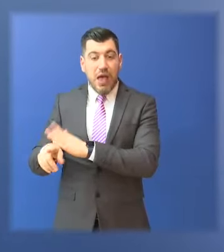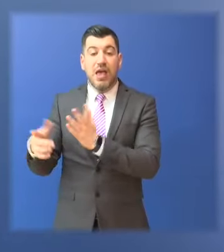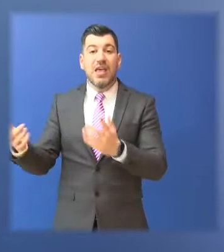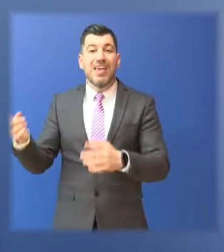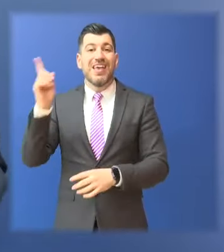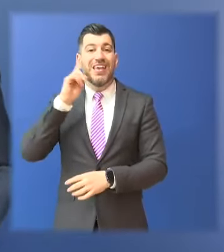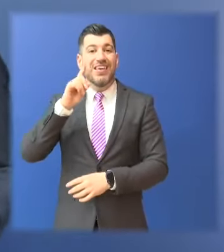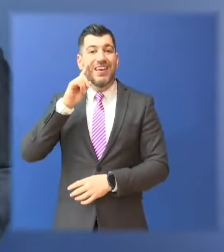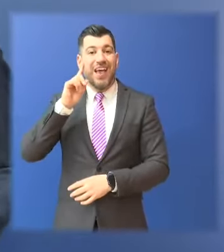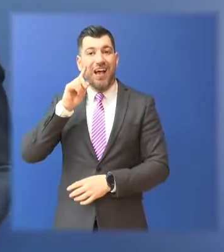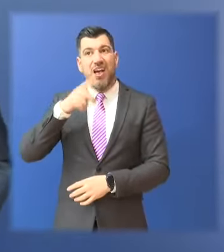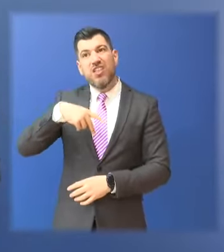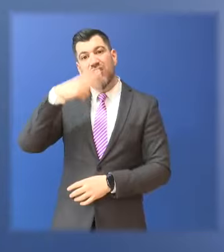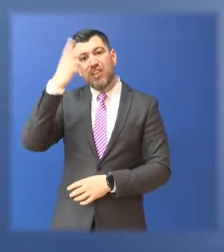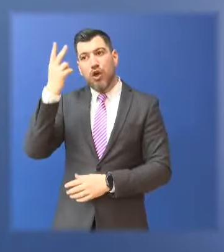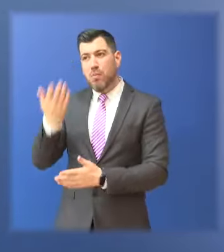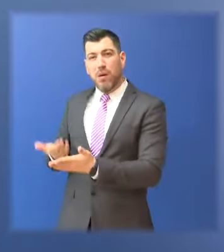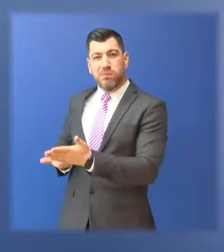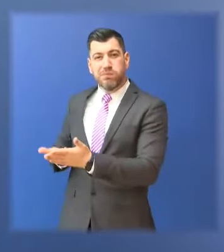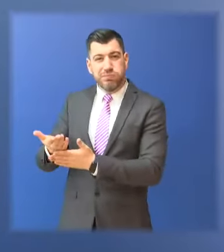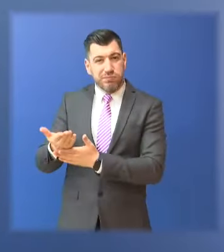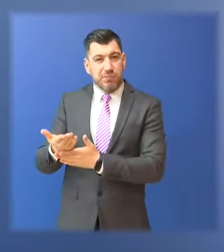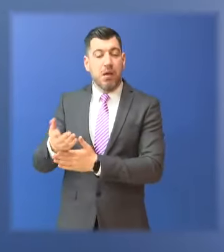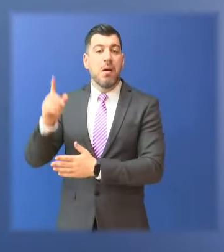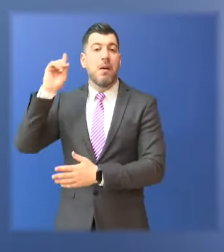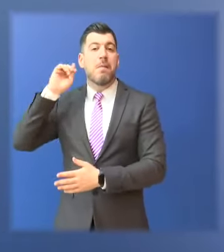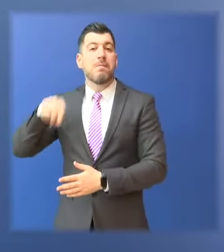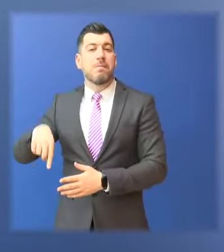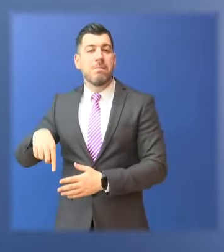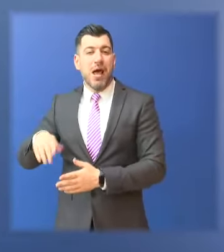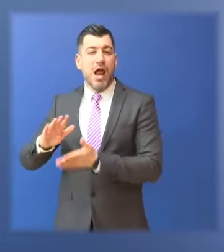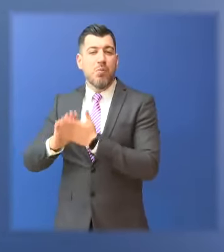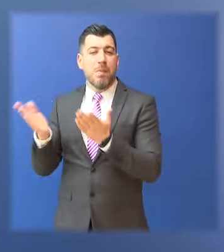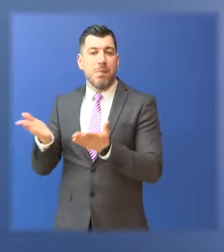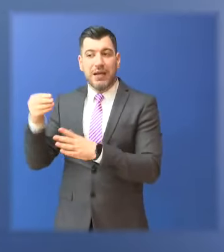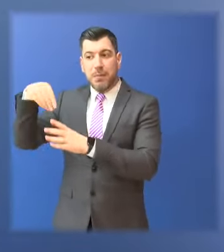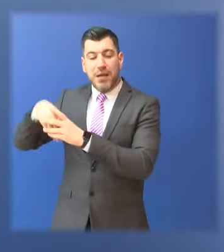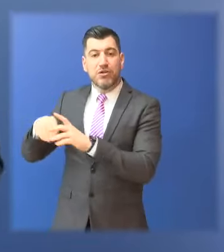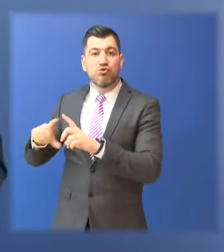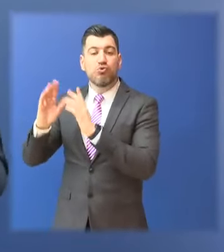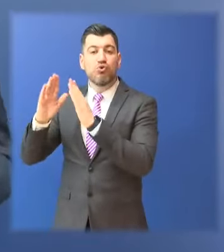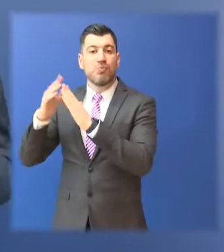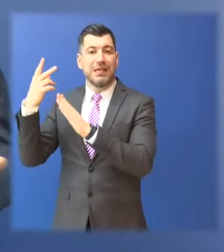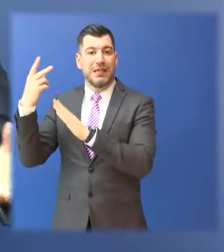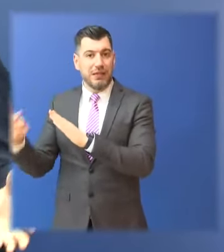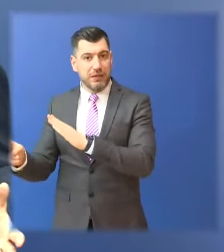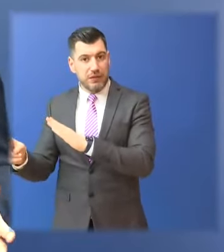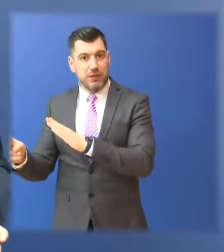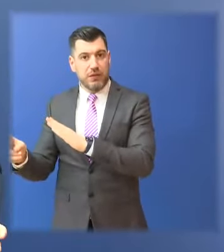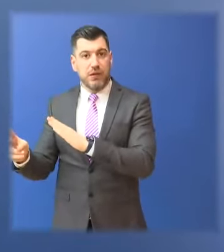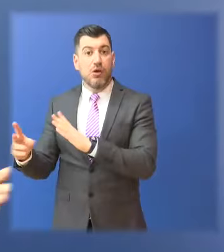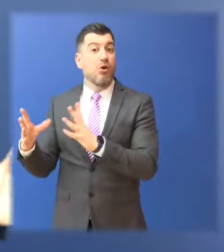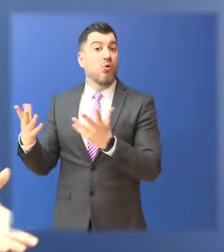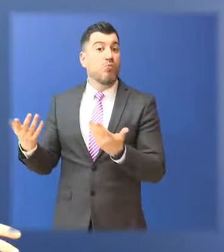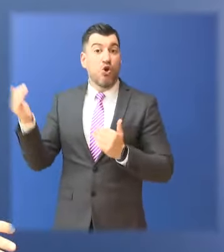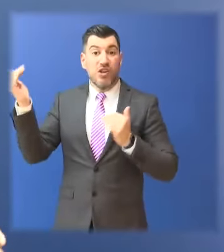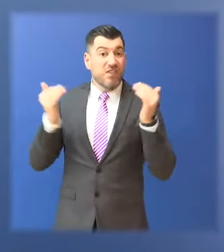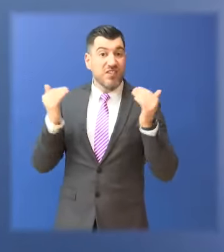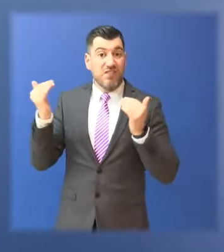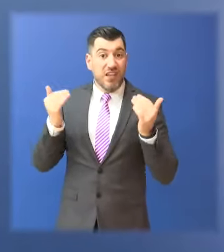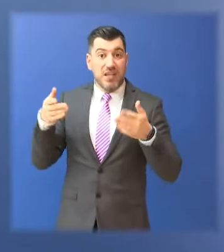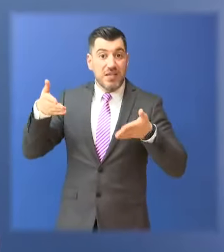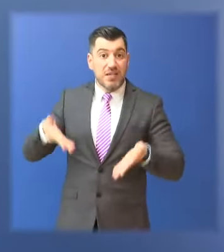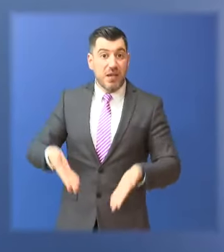καταγγείλει μια πολύ σοβαρή παράνομη πράξη που μπορεί να γίνεται στο σπίτι της? Ποιος μπορεί κανείς σήμερα να αμφισβητήσει τον πολιτικό γάμο ως δικαίωμα